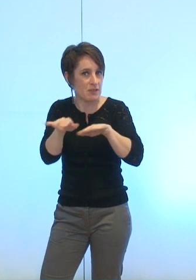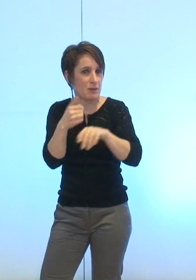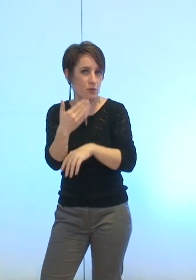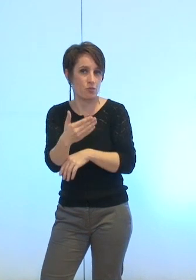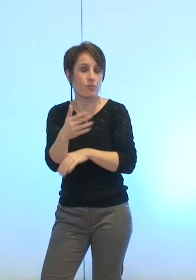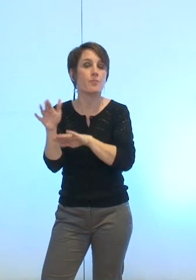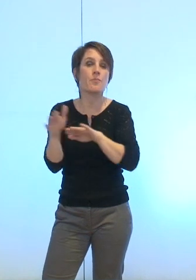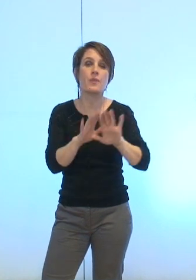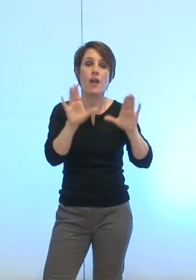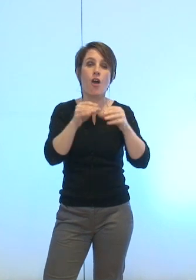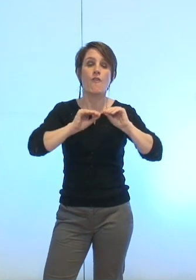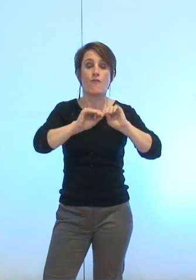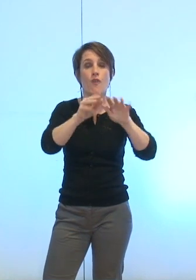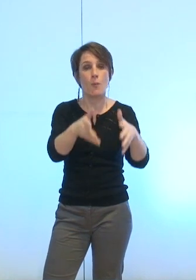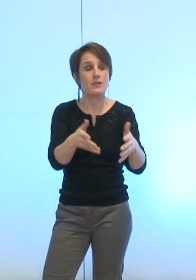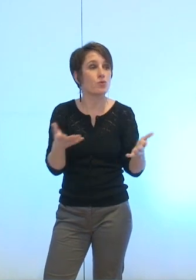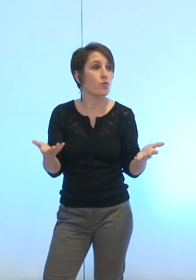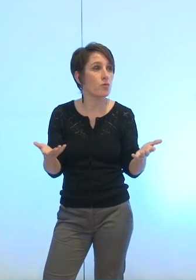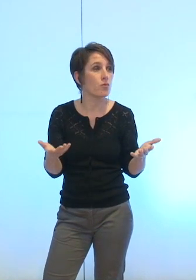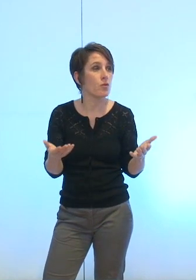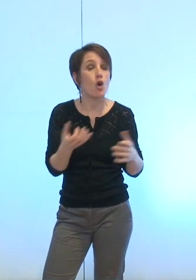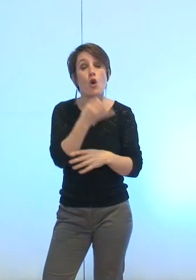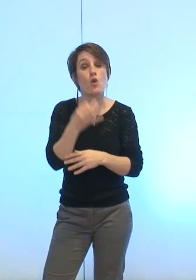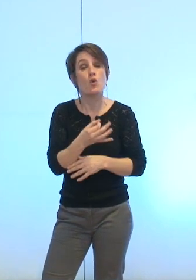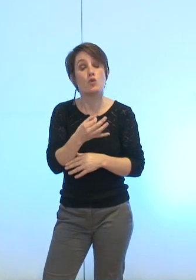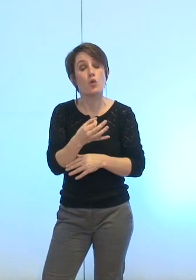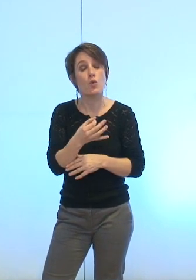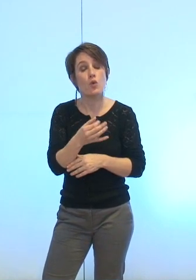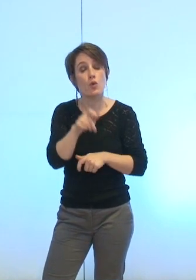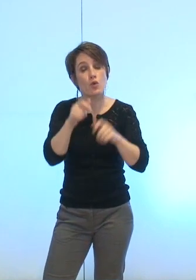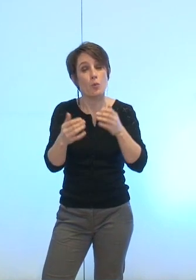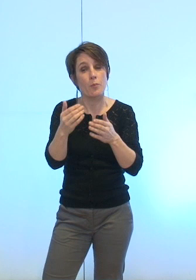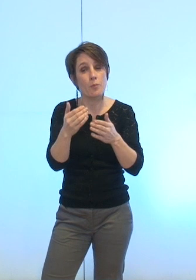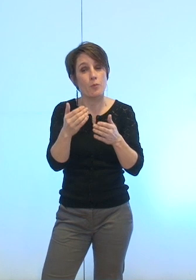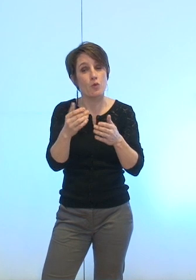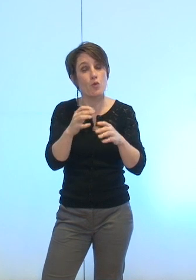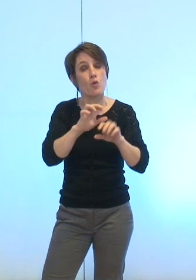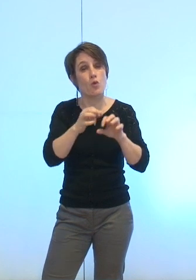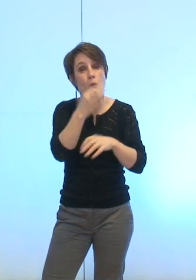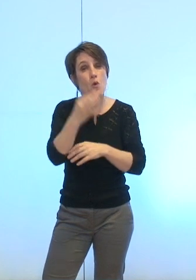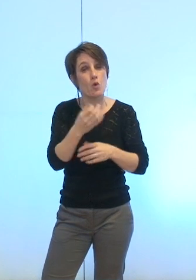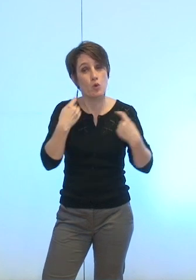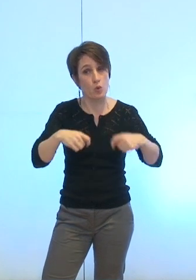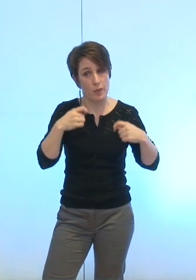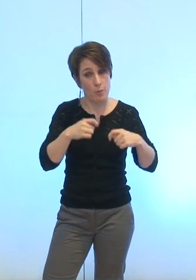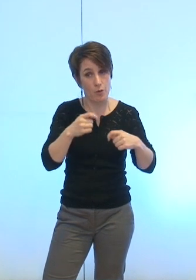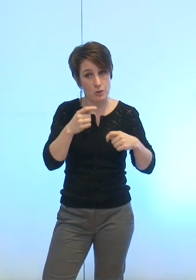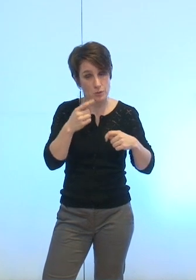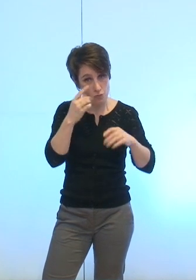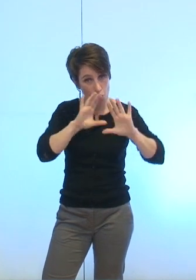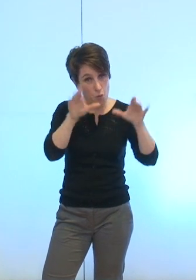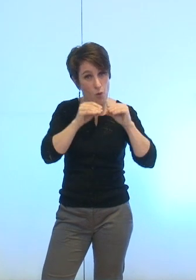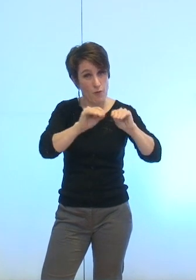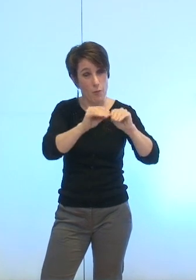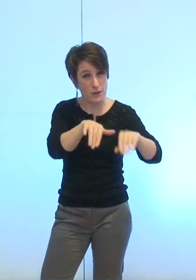formation quel est le taux de la masse salariale qui est consacré à la formation des agent 2 % ce qui est